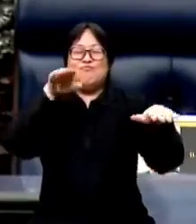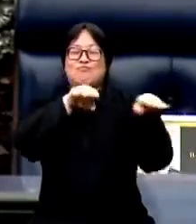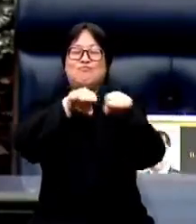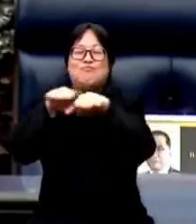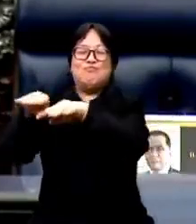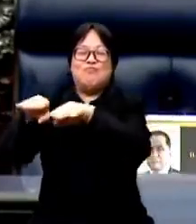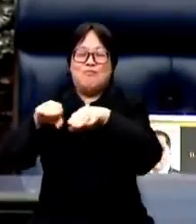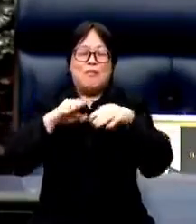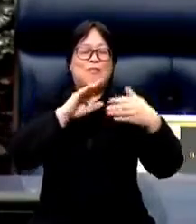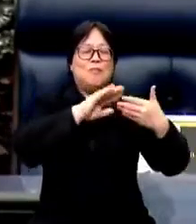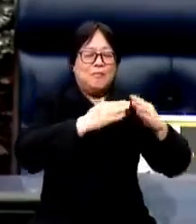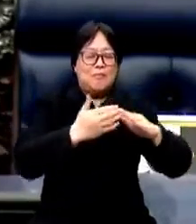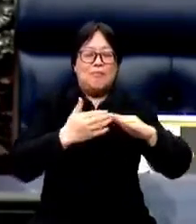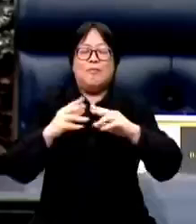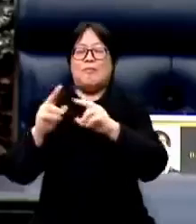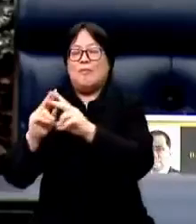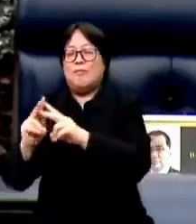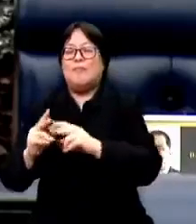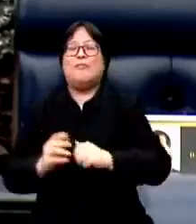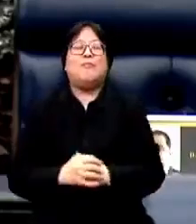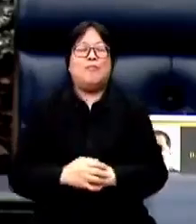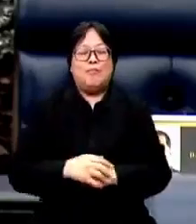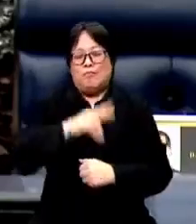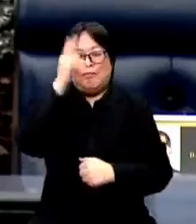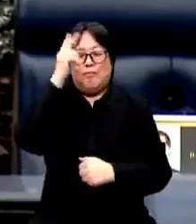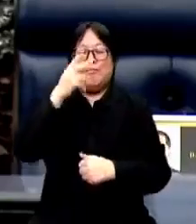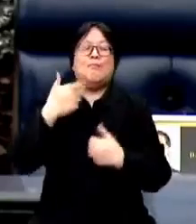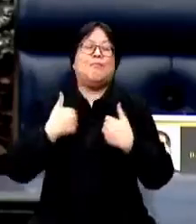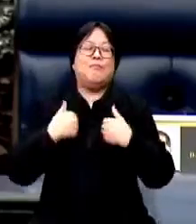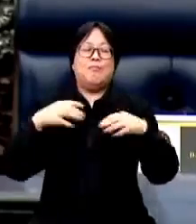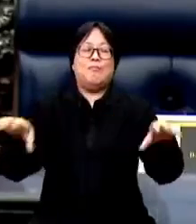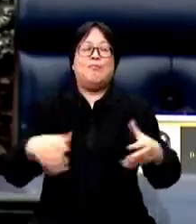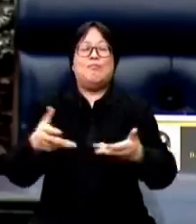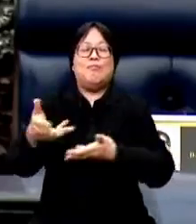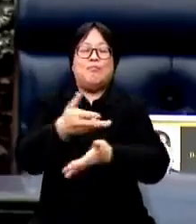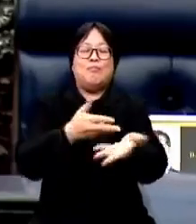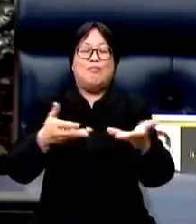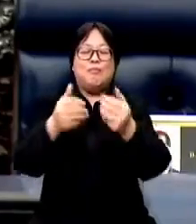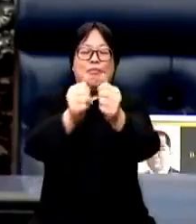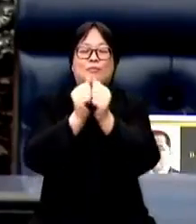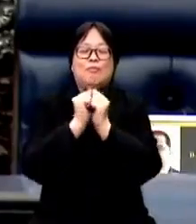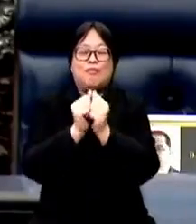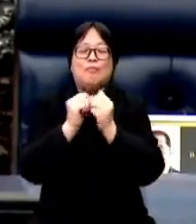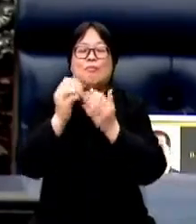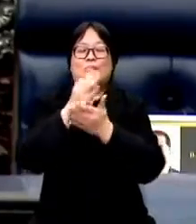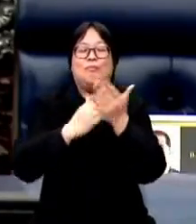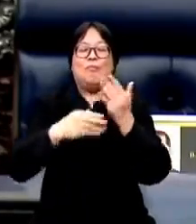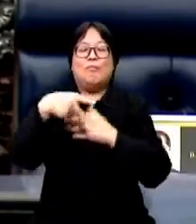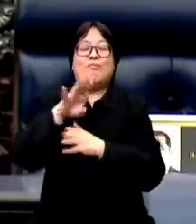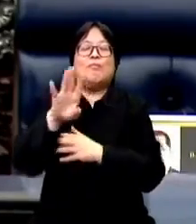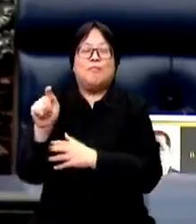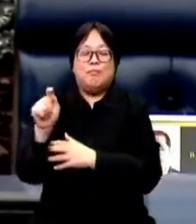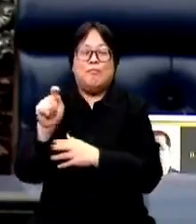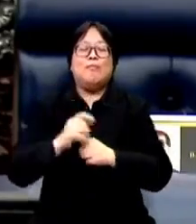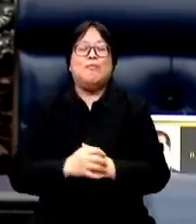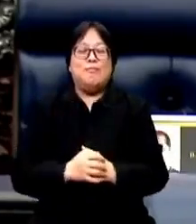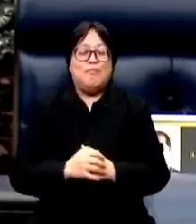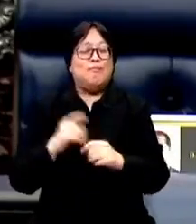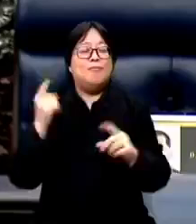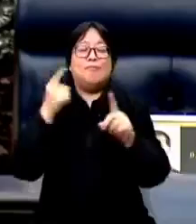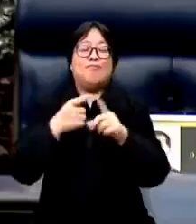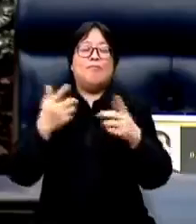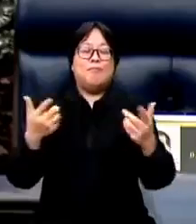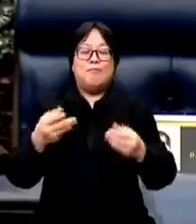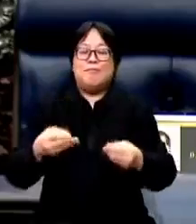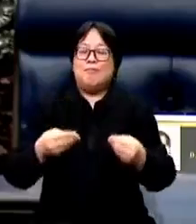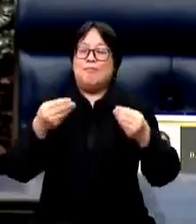Bandar dan juga kawasan luar Bandar kerajaan telah melaksanakan sesi libat urus bersama dengan pihak berkuasa tempatan bertujuan untuk